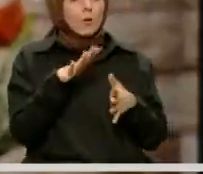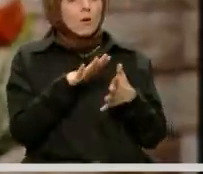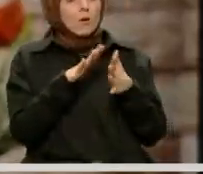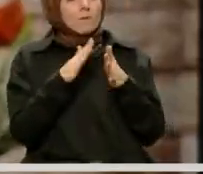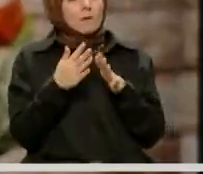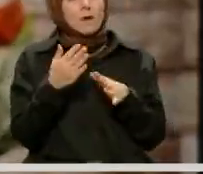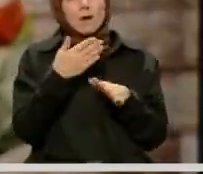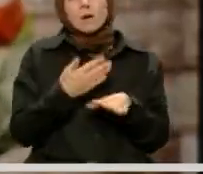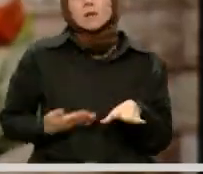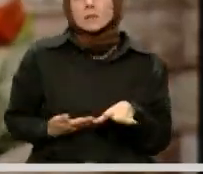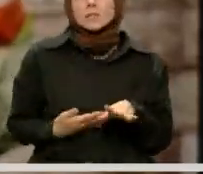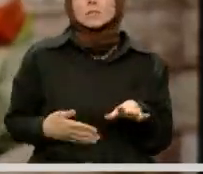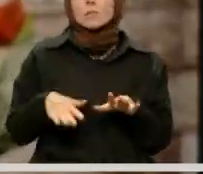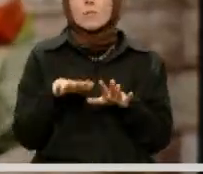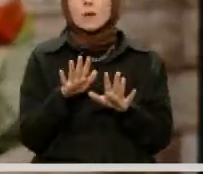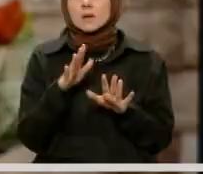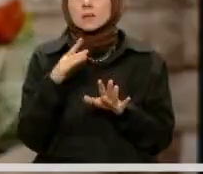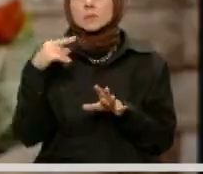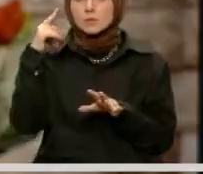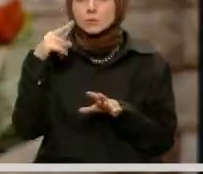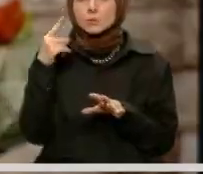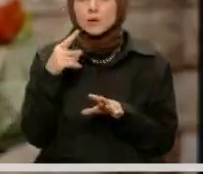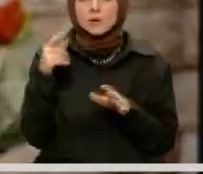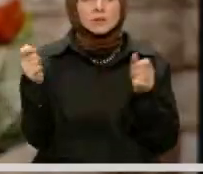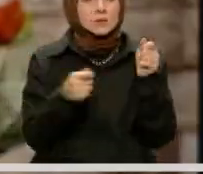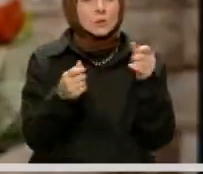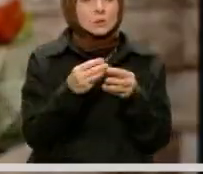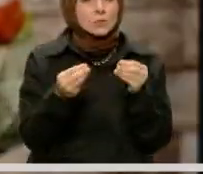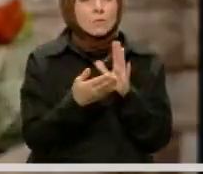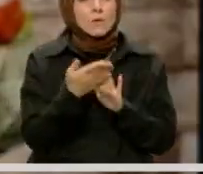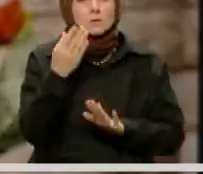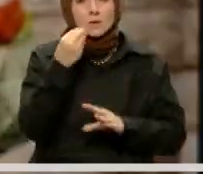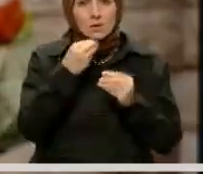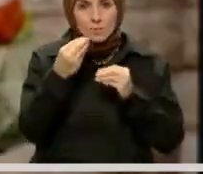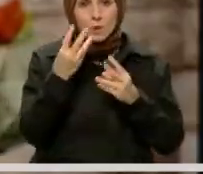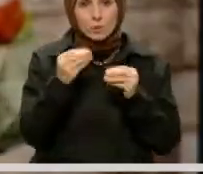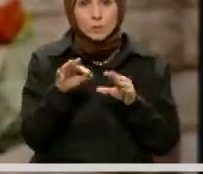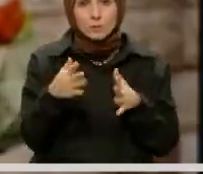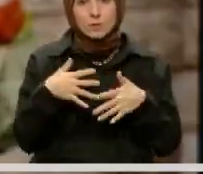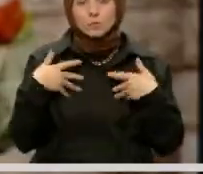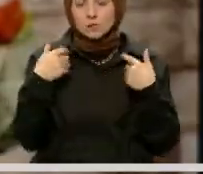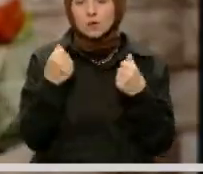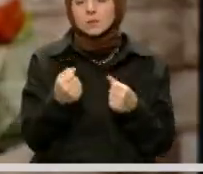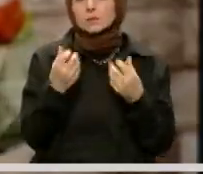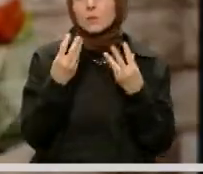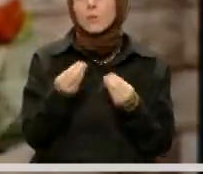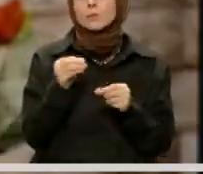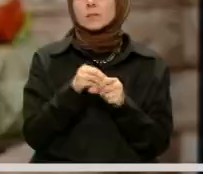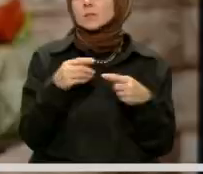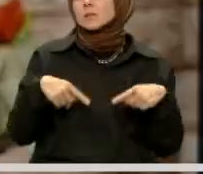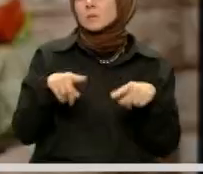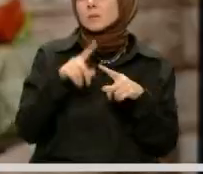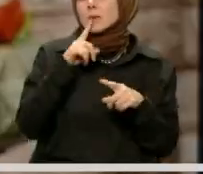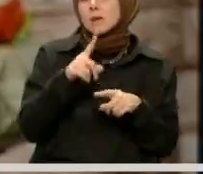aman acıkmayalım düşüncesiyle sahurda çok yiyebiliyoruz. Sağlıklı olalım diye bize gönderilen, bizim için